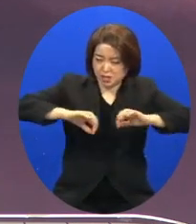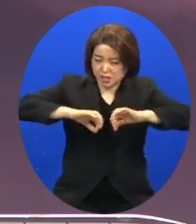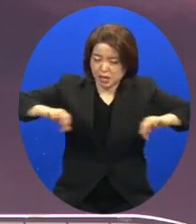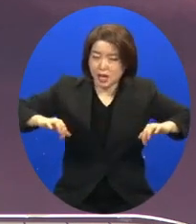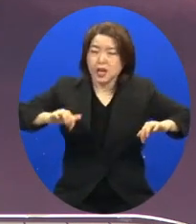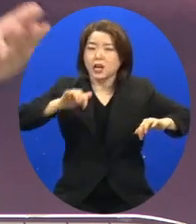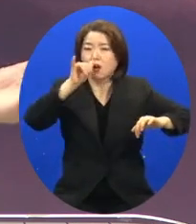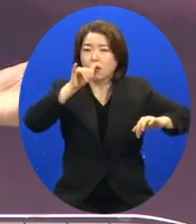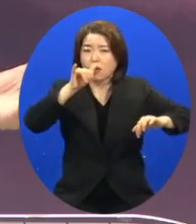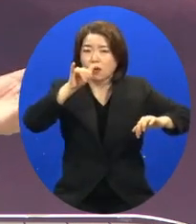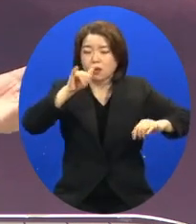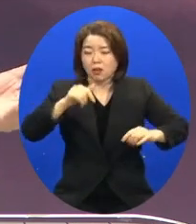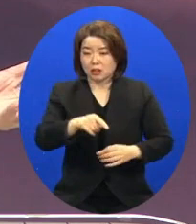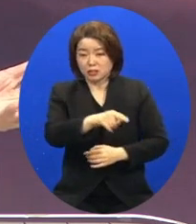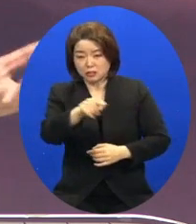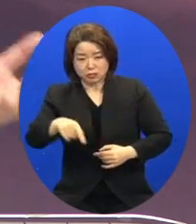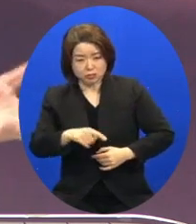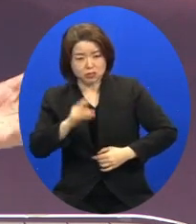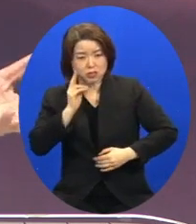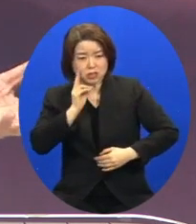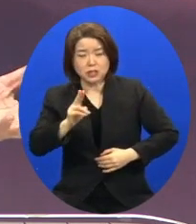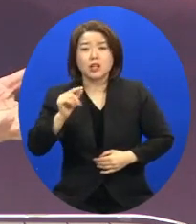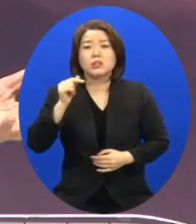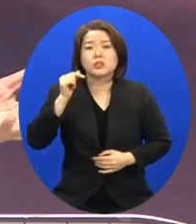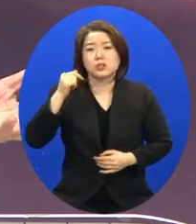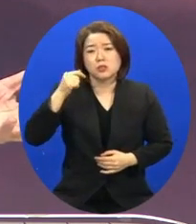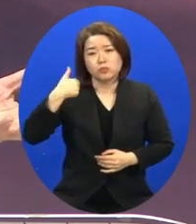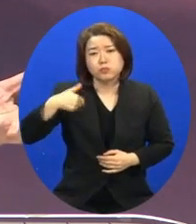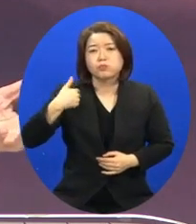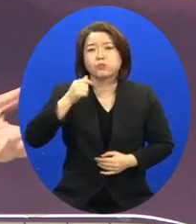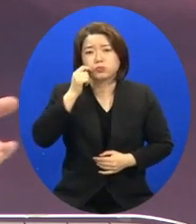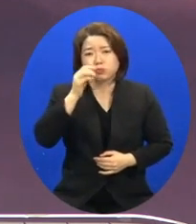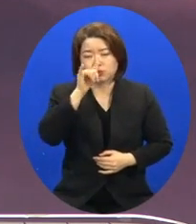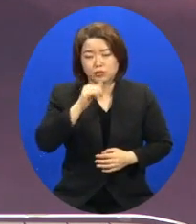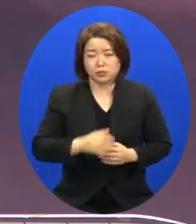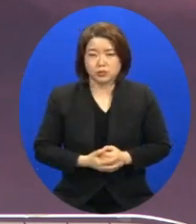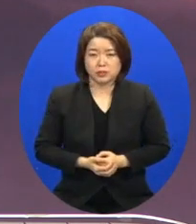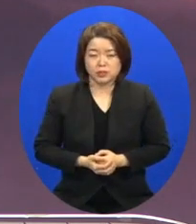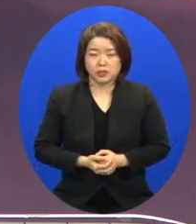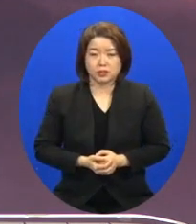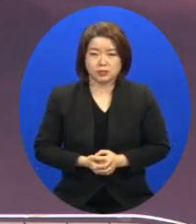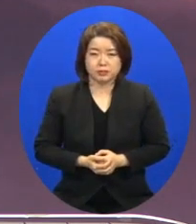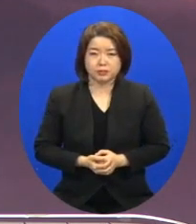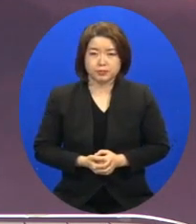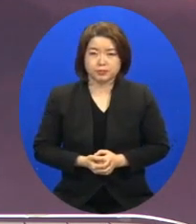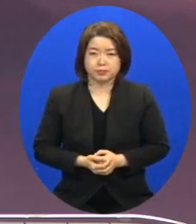있으면서도 심각한 줄을 모르는 게 심각한 문제인 거죠.